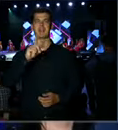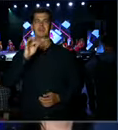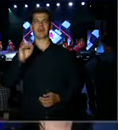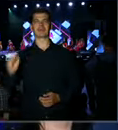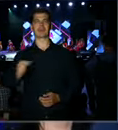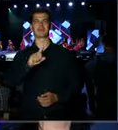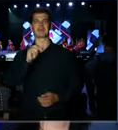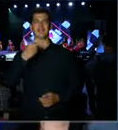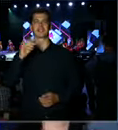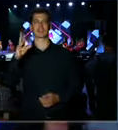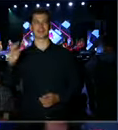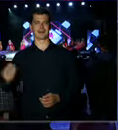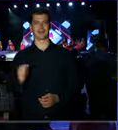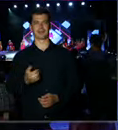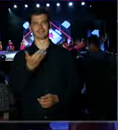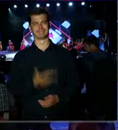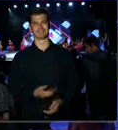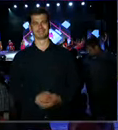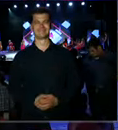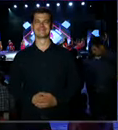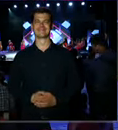Elżbieta Zarzecka!